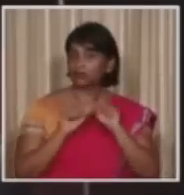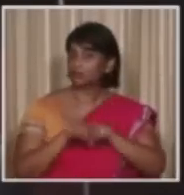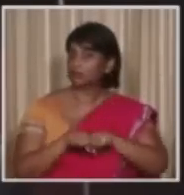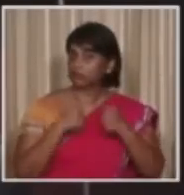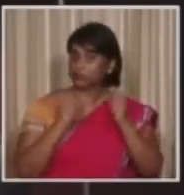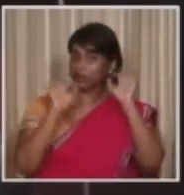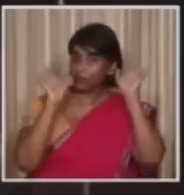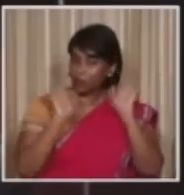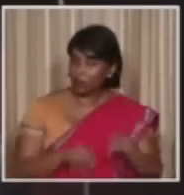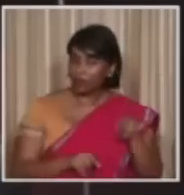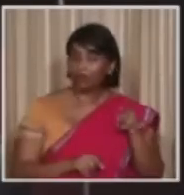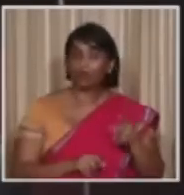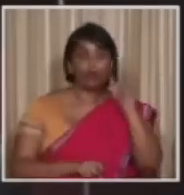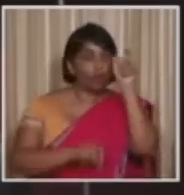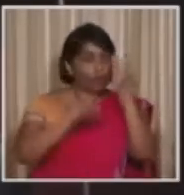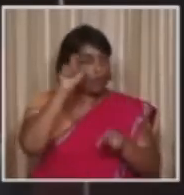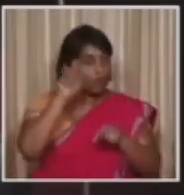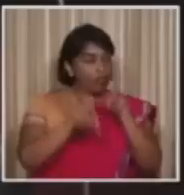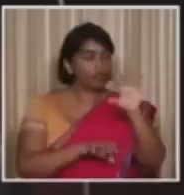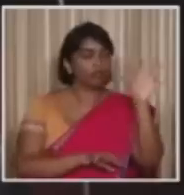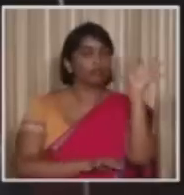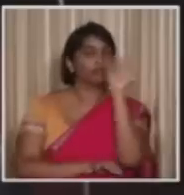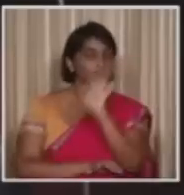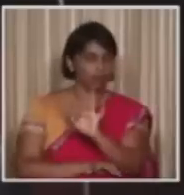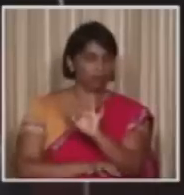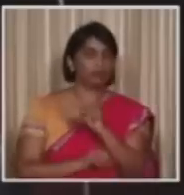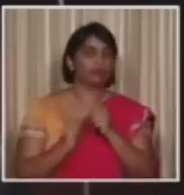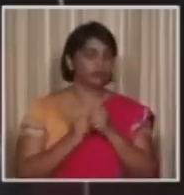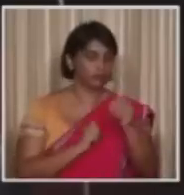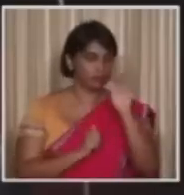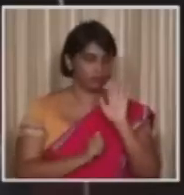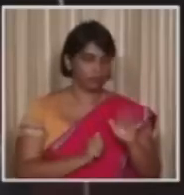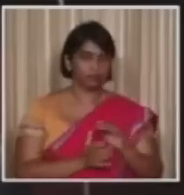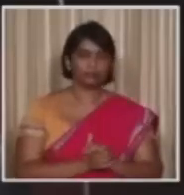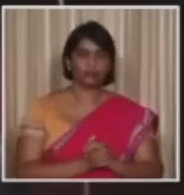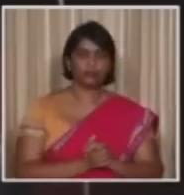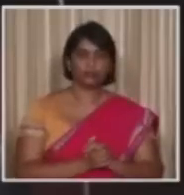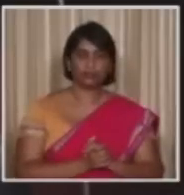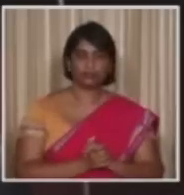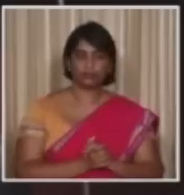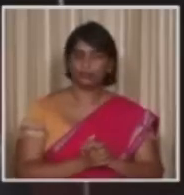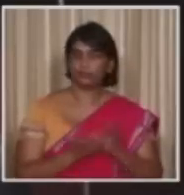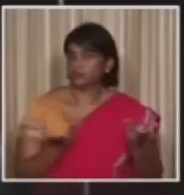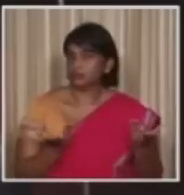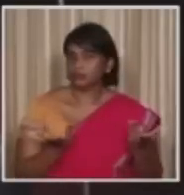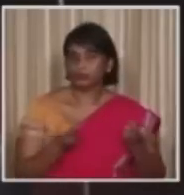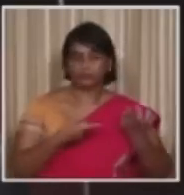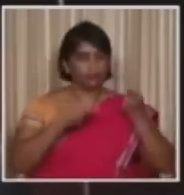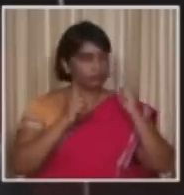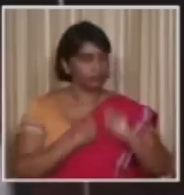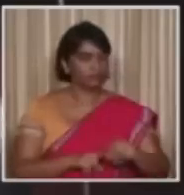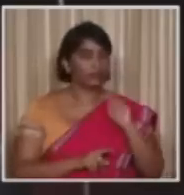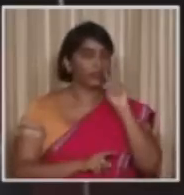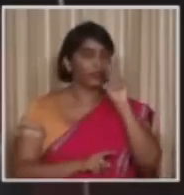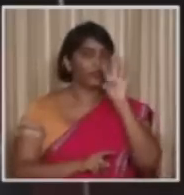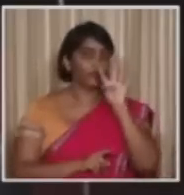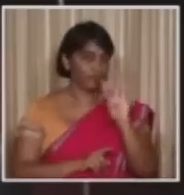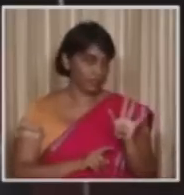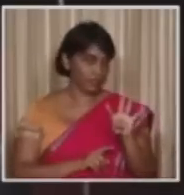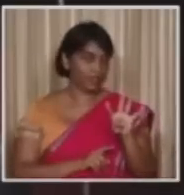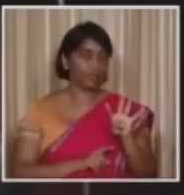නොකර තිබෙන අයවමයි අපි මේකට පත් කරන්න ඕනේ. ඉතින් මොනවද වෙන්නේ? ඊට පස්සේ 24